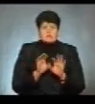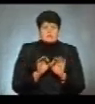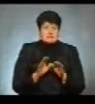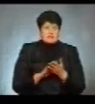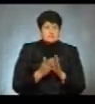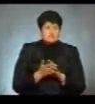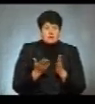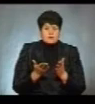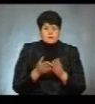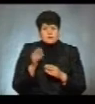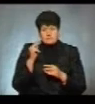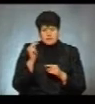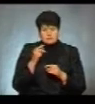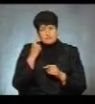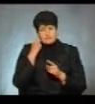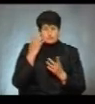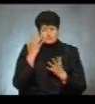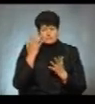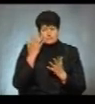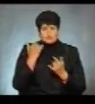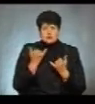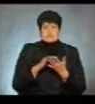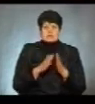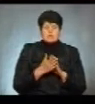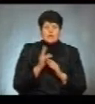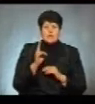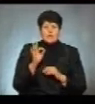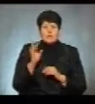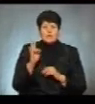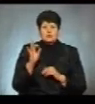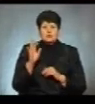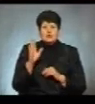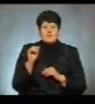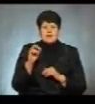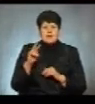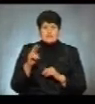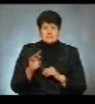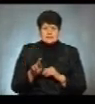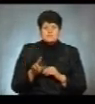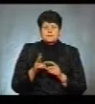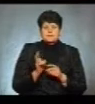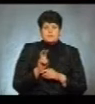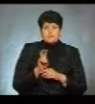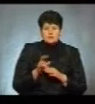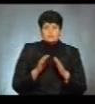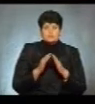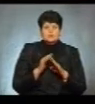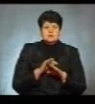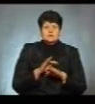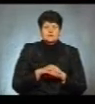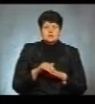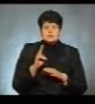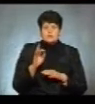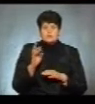вивчали ситуацію. Вони вивчили, тепер вони подумають. Сьогодні ситуація по Коновальця, також представники Ради ГУЛІСББ відвідують будинок по вулиці Коновальця, де